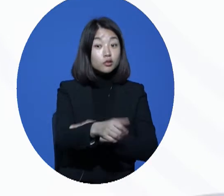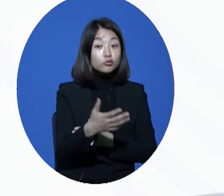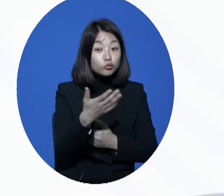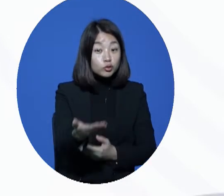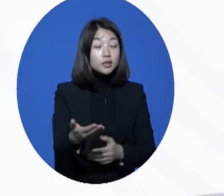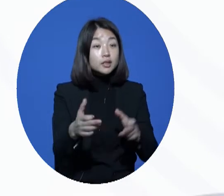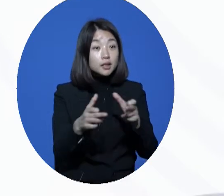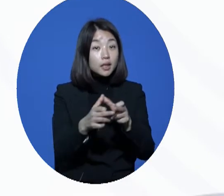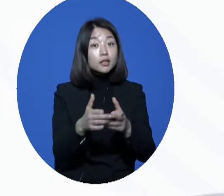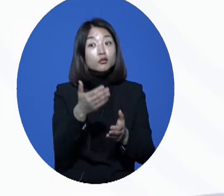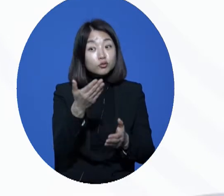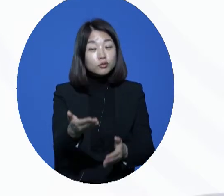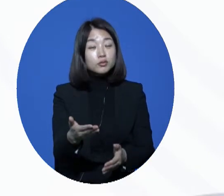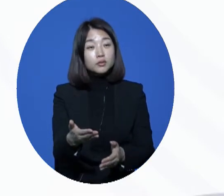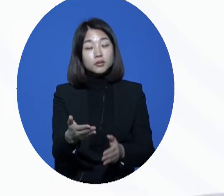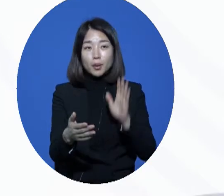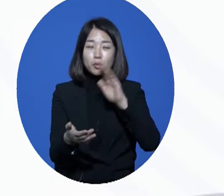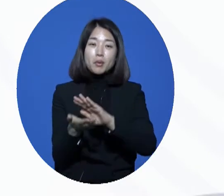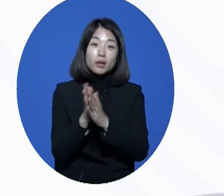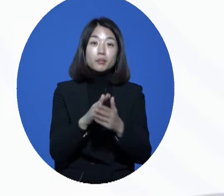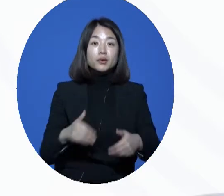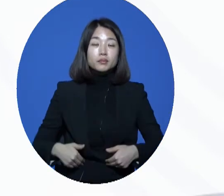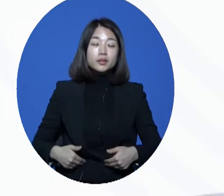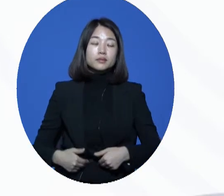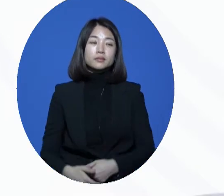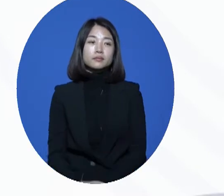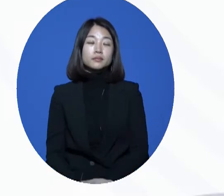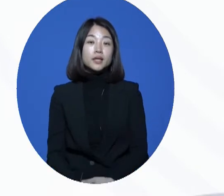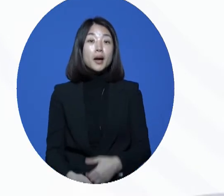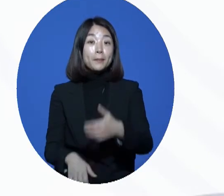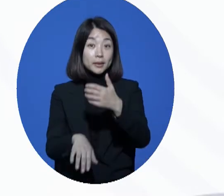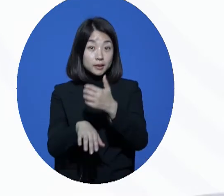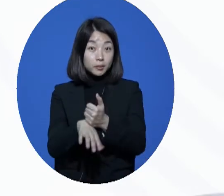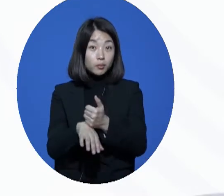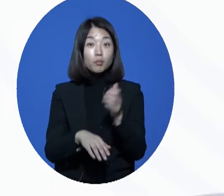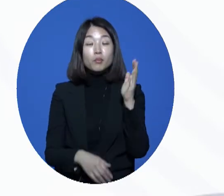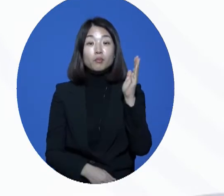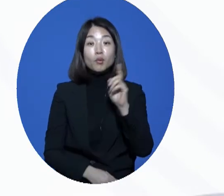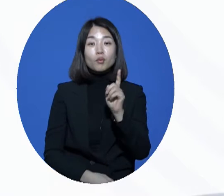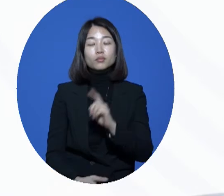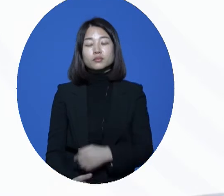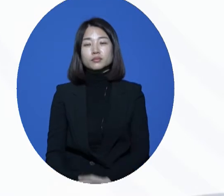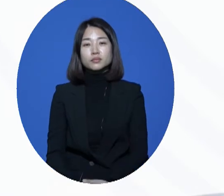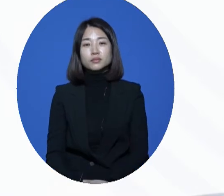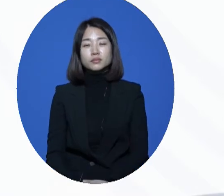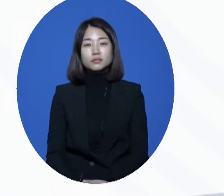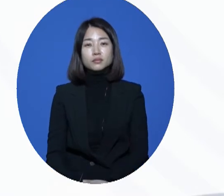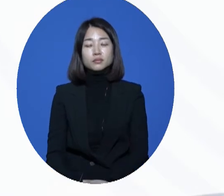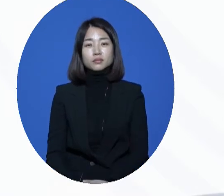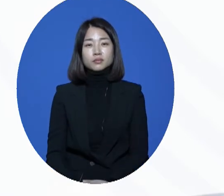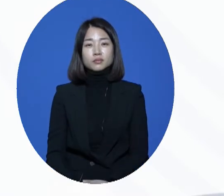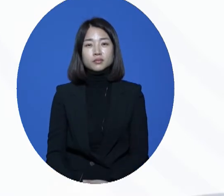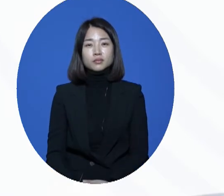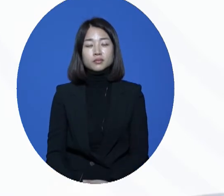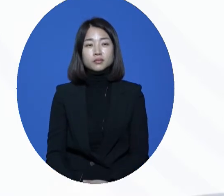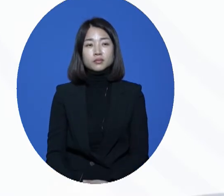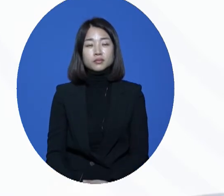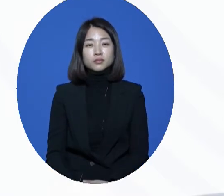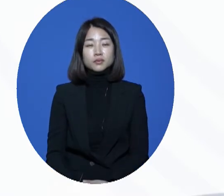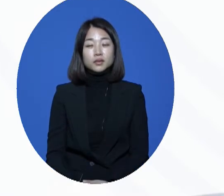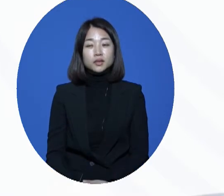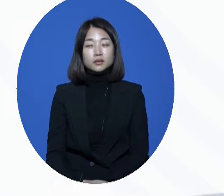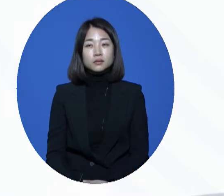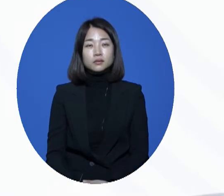있는 구조를 만들어야 된다고 생각합니다. 그리고 마지막으로 강조드리고 싶은 것은 모든